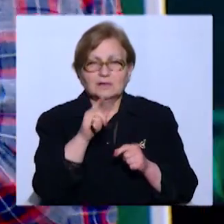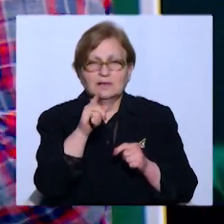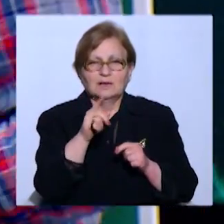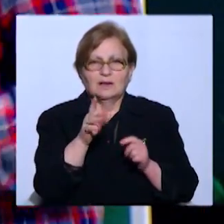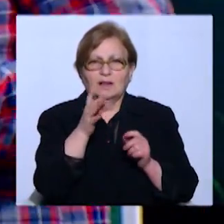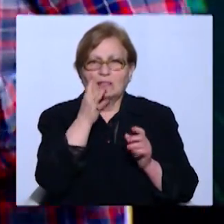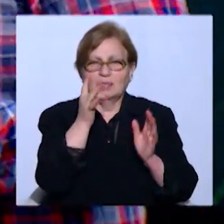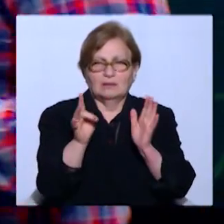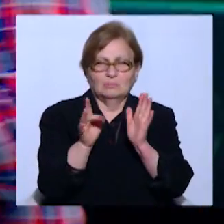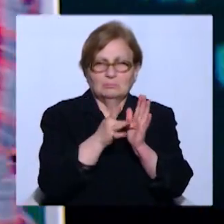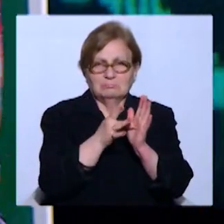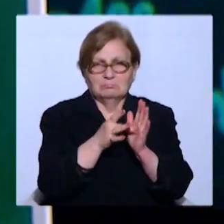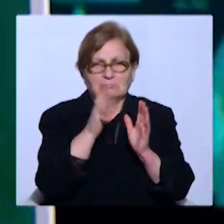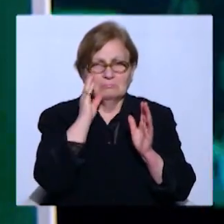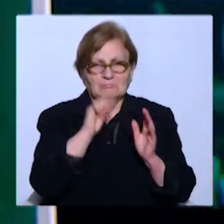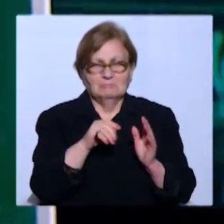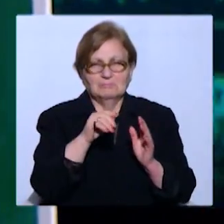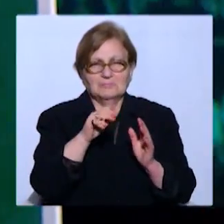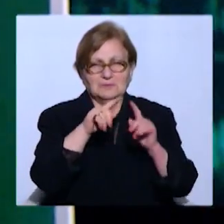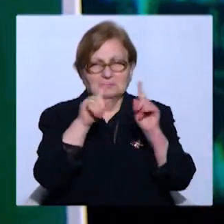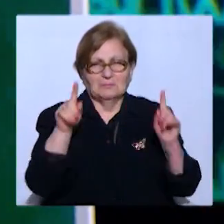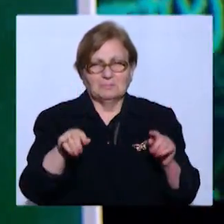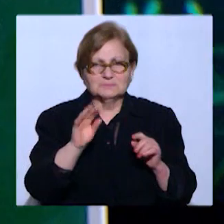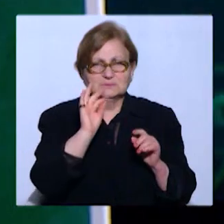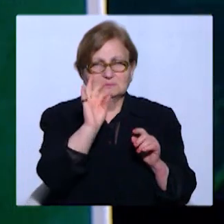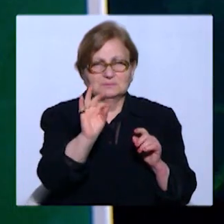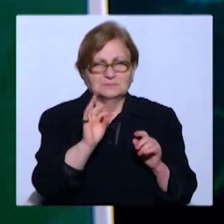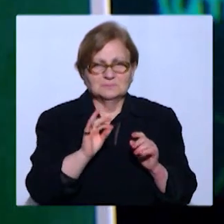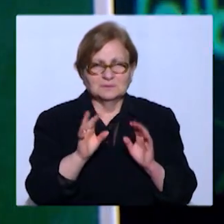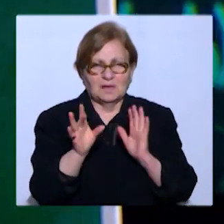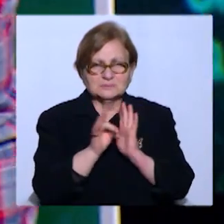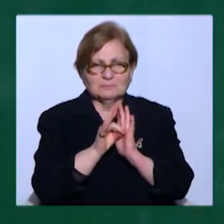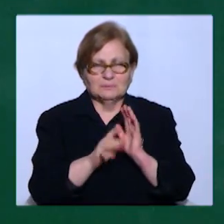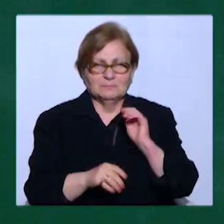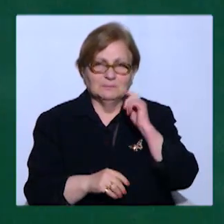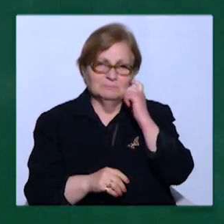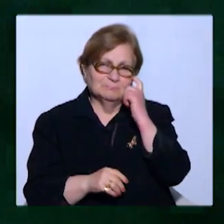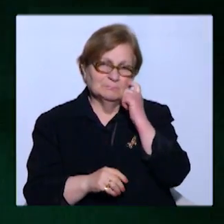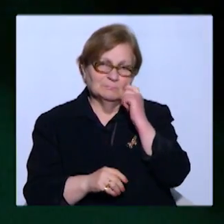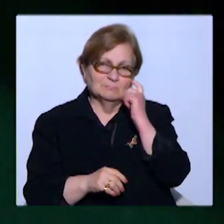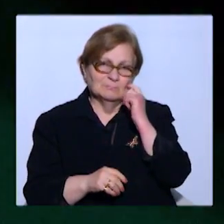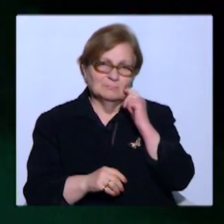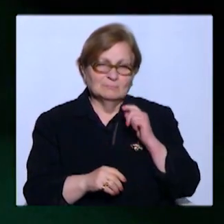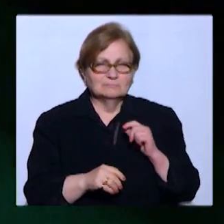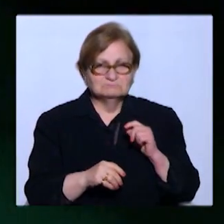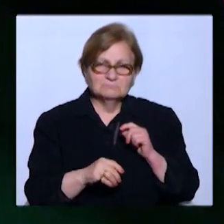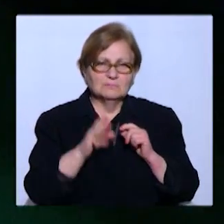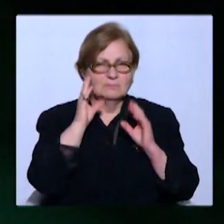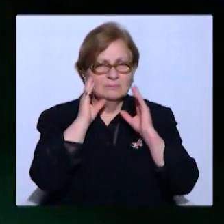და დაფაზე მიწებება შეიძლება. ნახეთ, აი როგორ